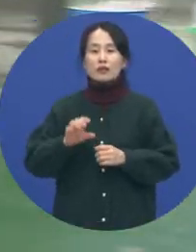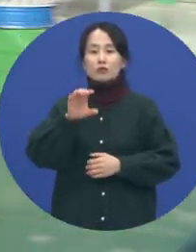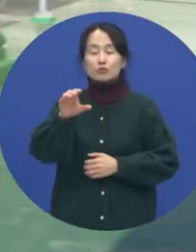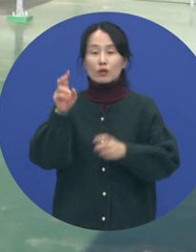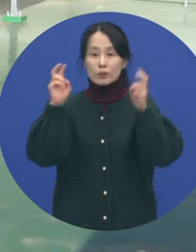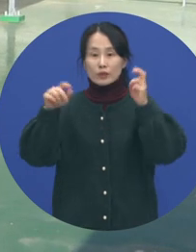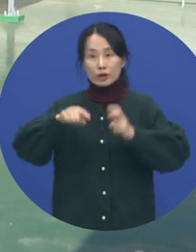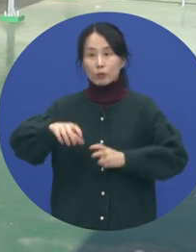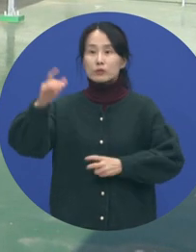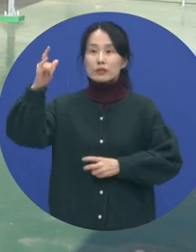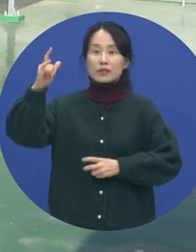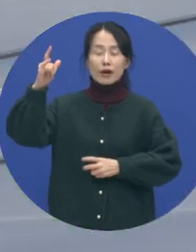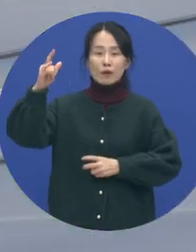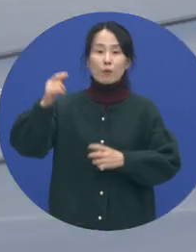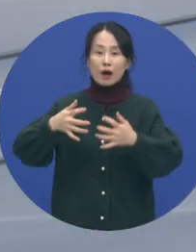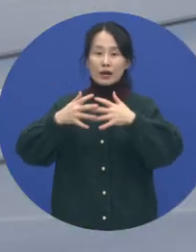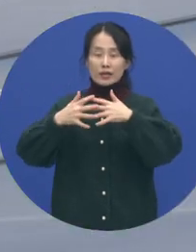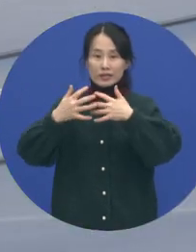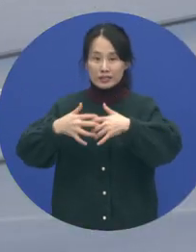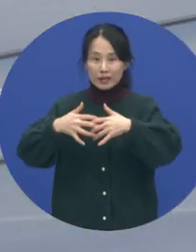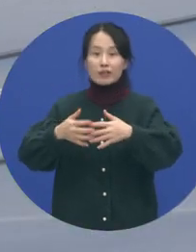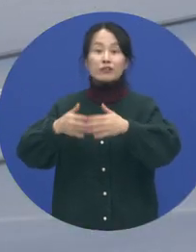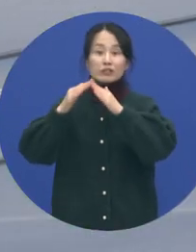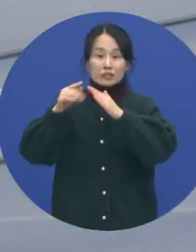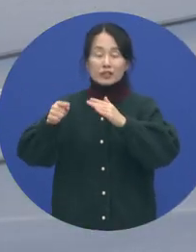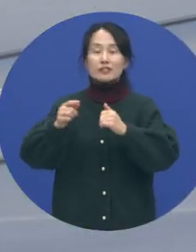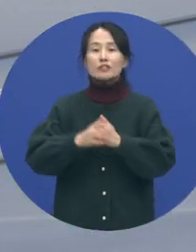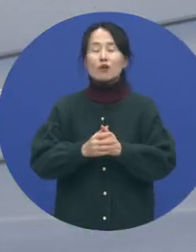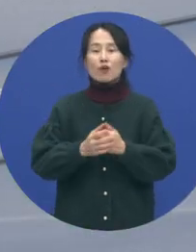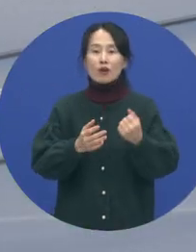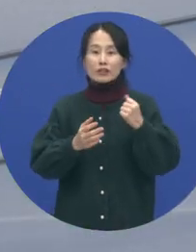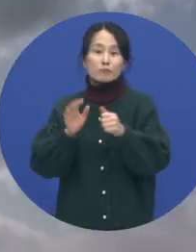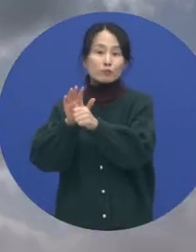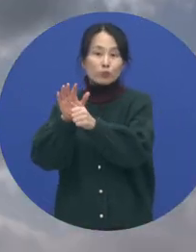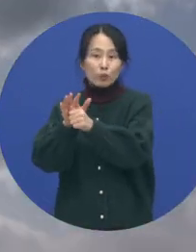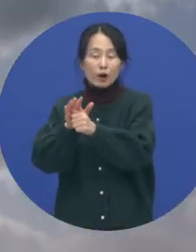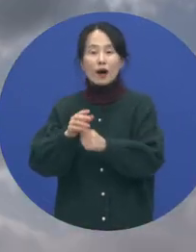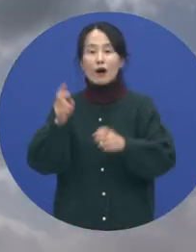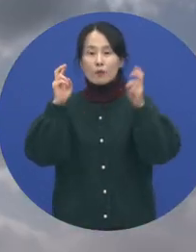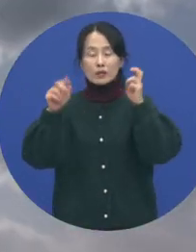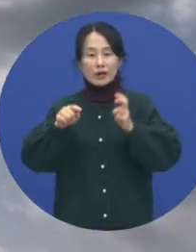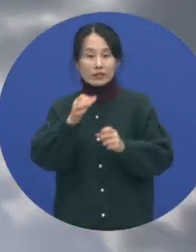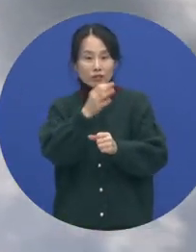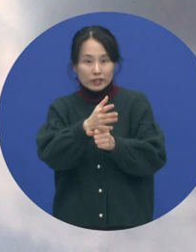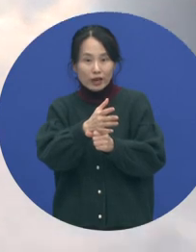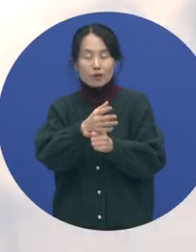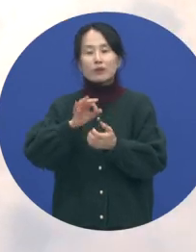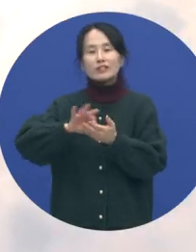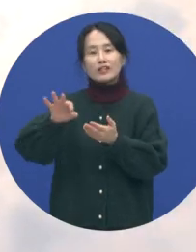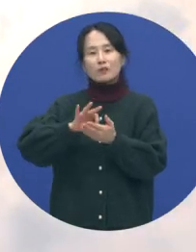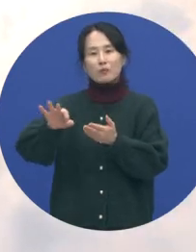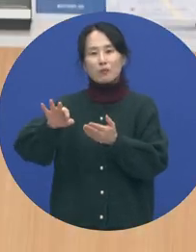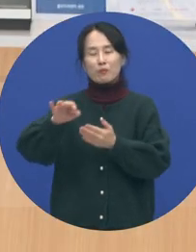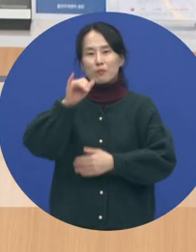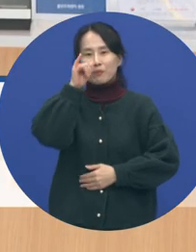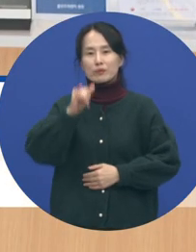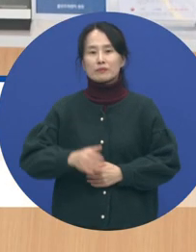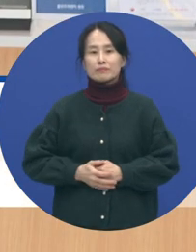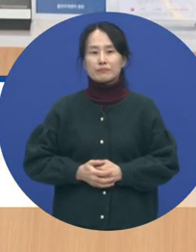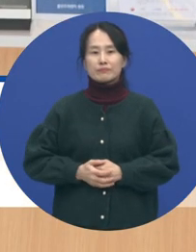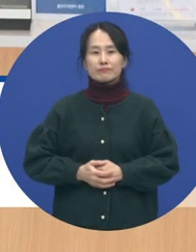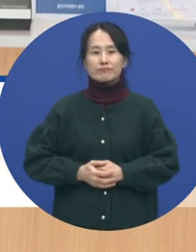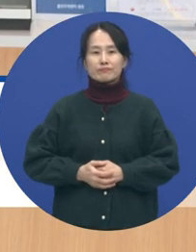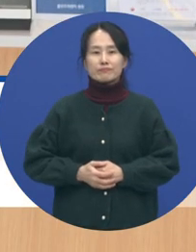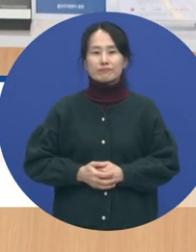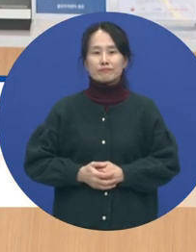이곳에 태양광 설비를 설치해 재생에너지를 공급하고 기업은 이를 구매해 사용하며 아리백을 이행하는 겁니다. 이제